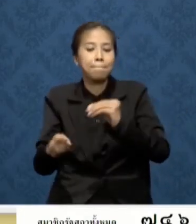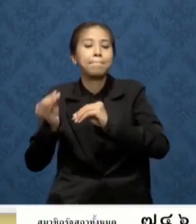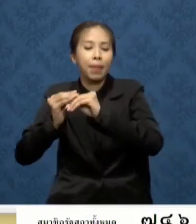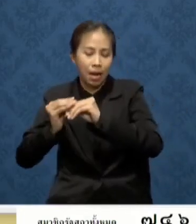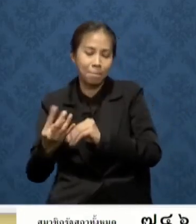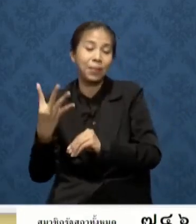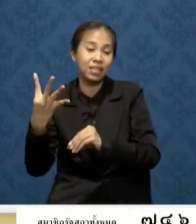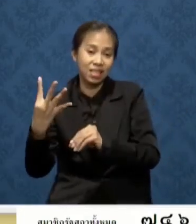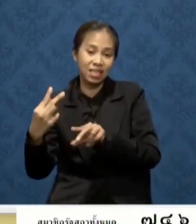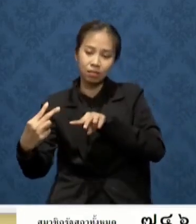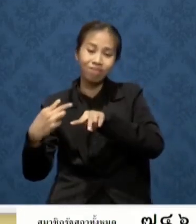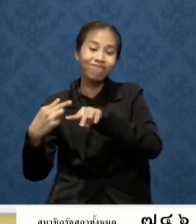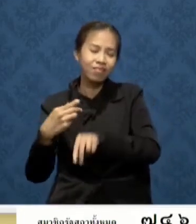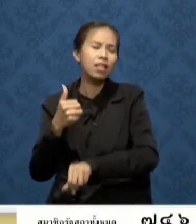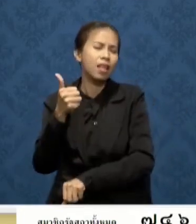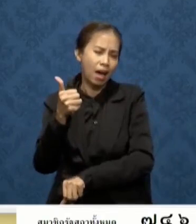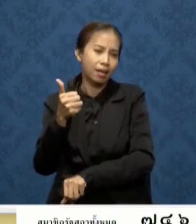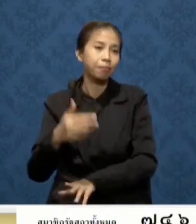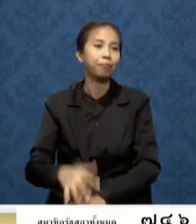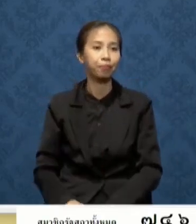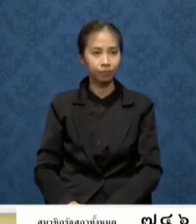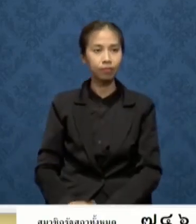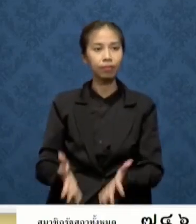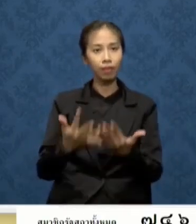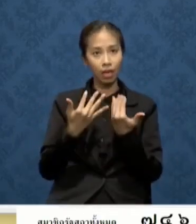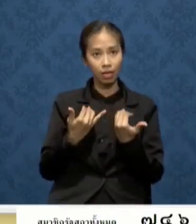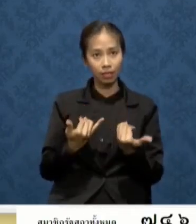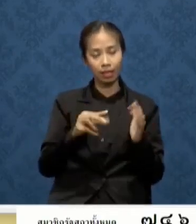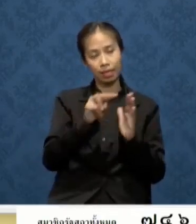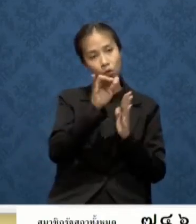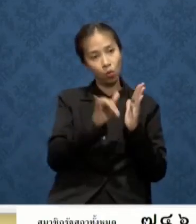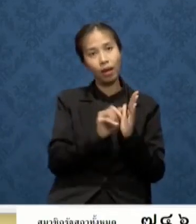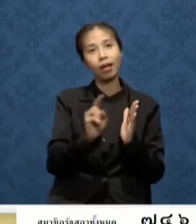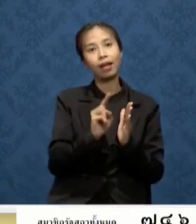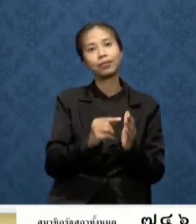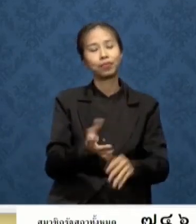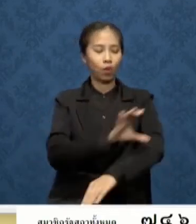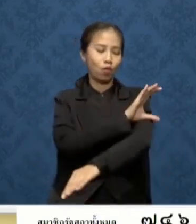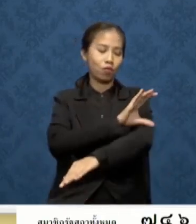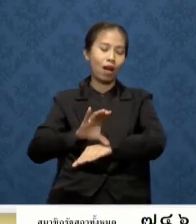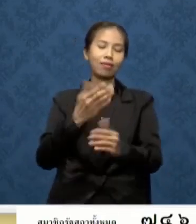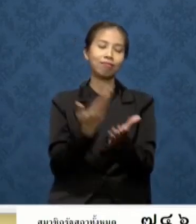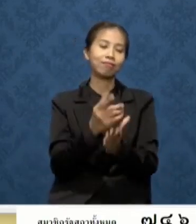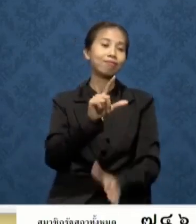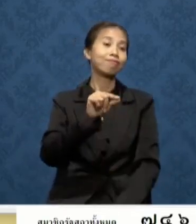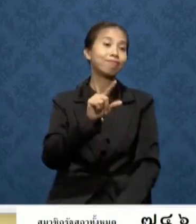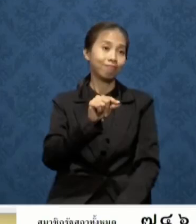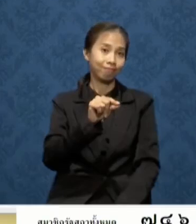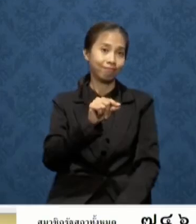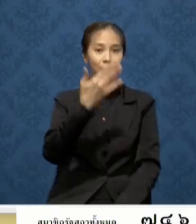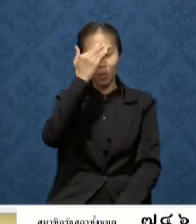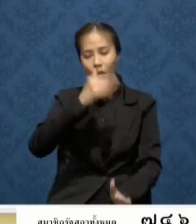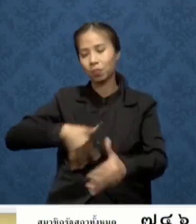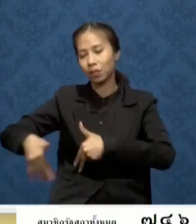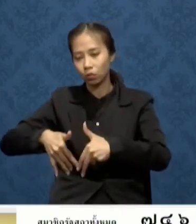นะครับผมขออธิภืาร์ ถึงนโยบายข้อที่โดดเต็ทสดของท่าน 20 บาตลอดสายเพรประชาชนให้ความสน